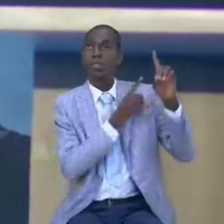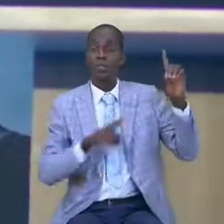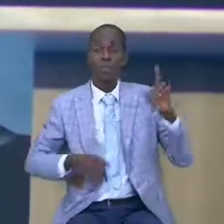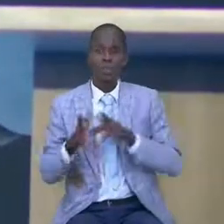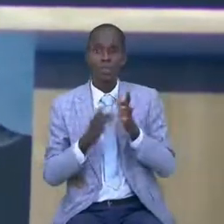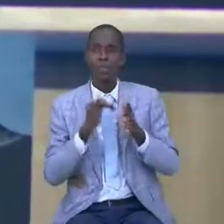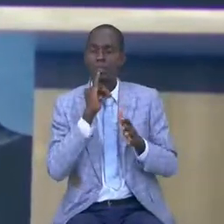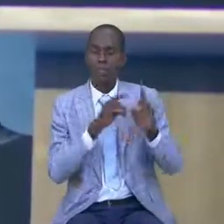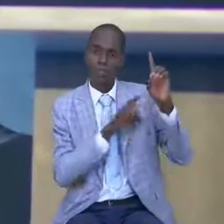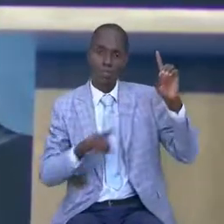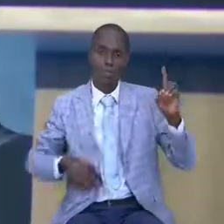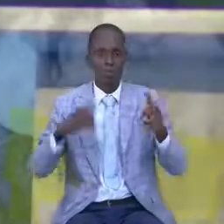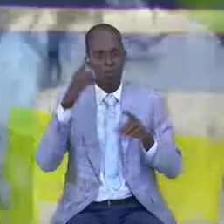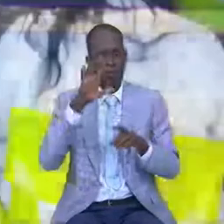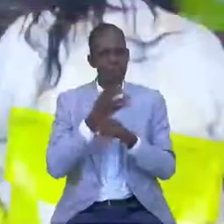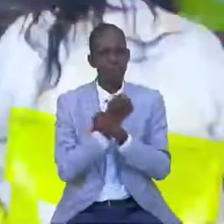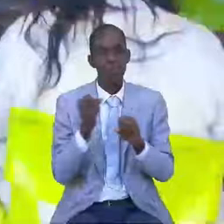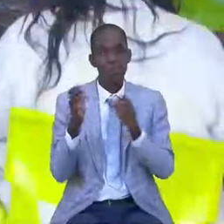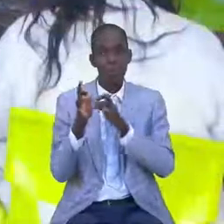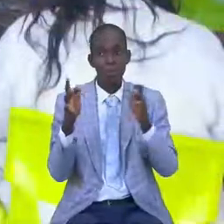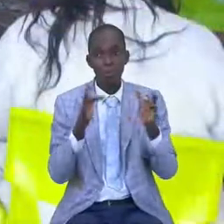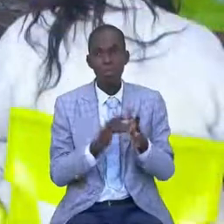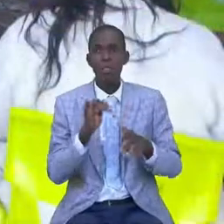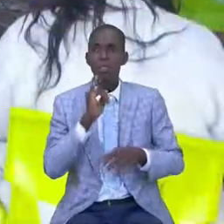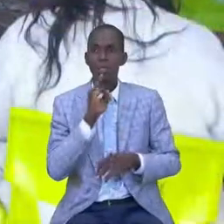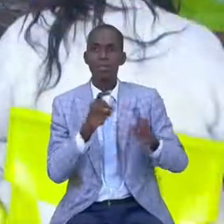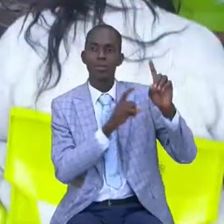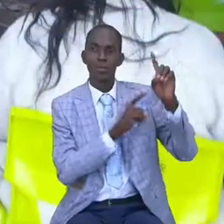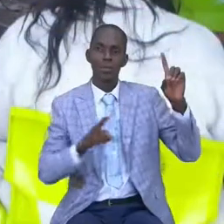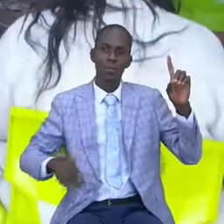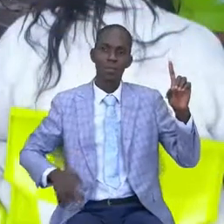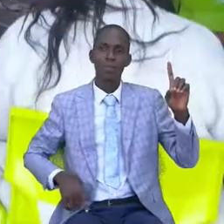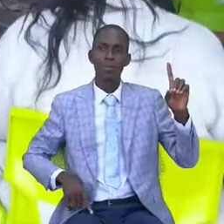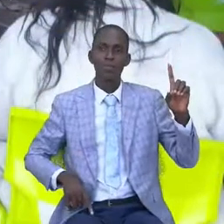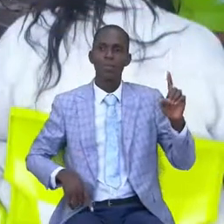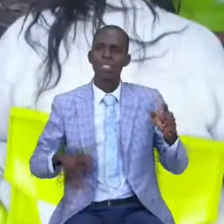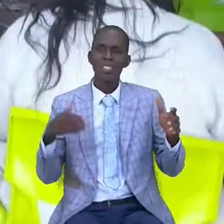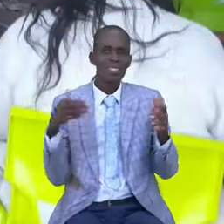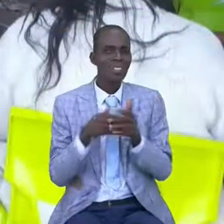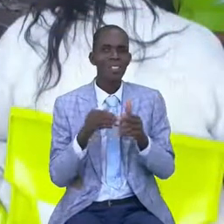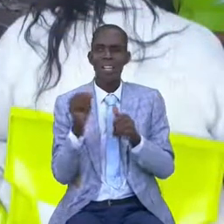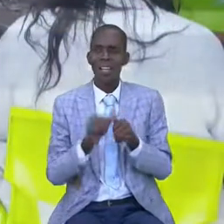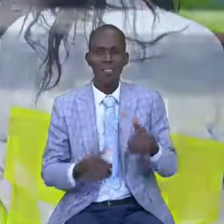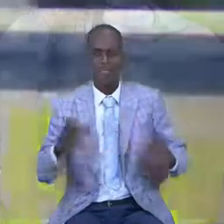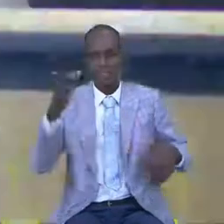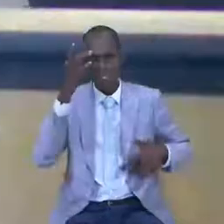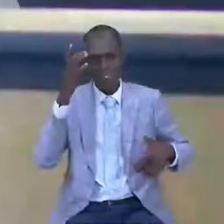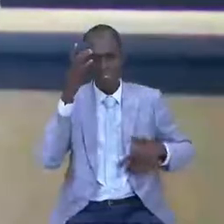ton âme. Jésus est Seigneur pour ton salut. Jésus est Seigneur